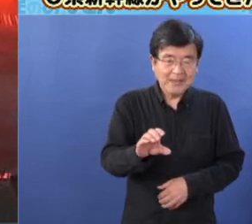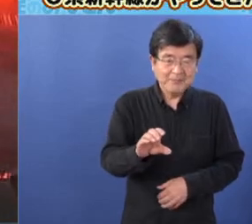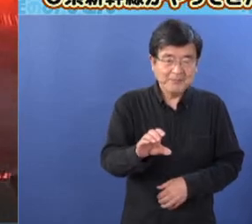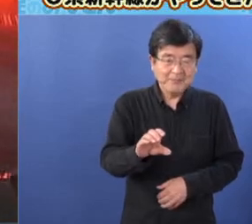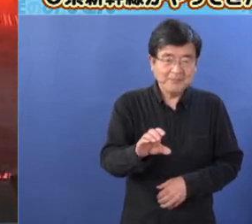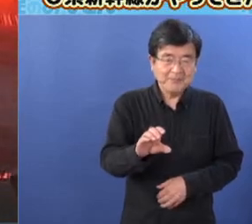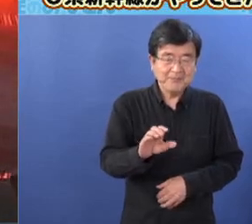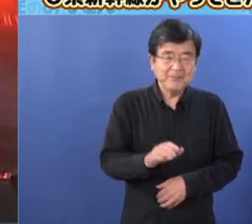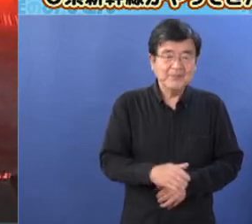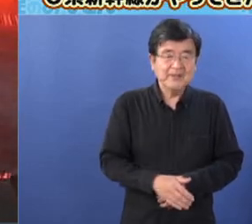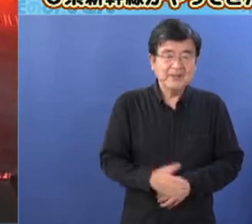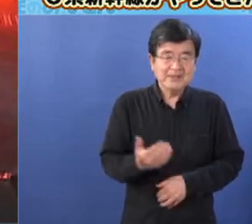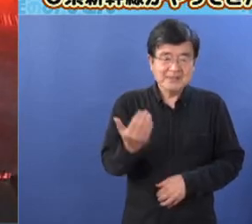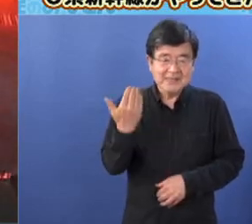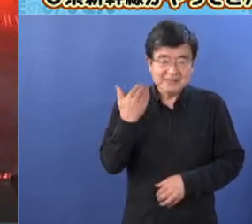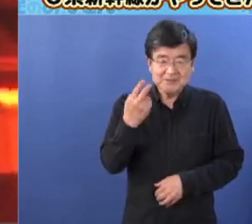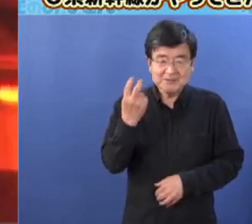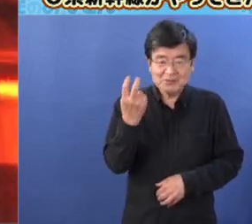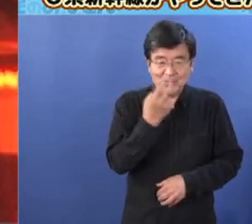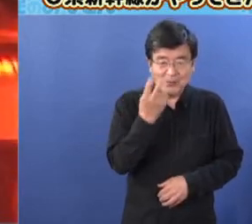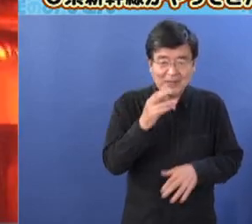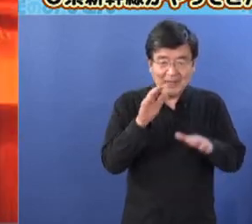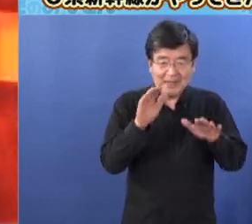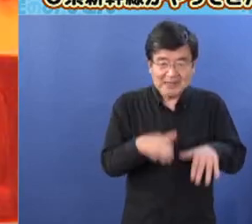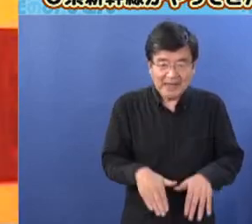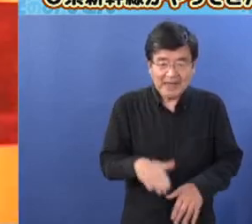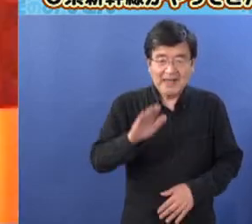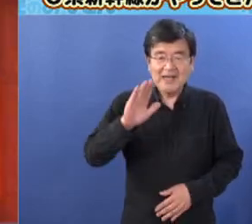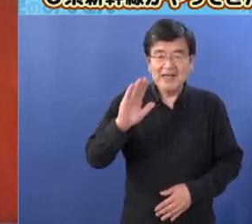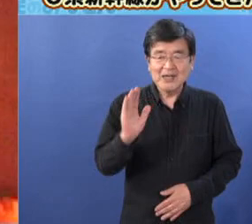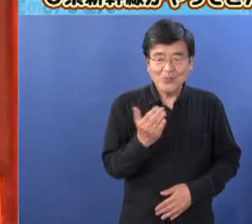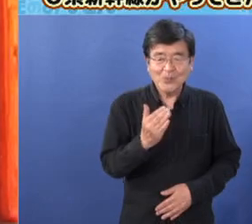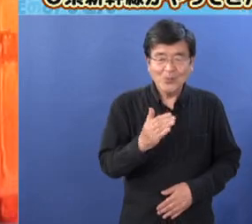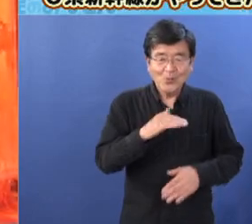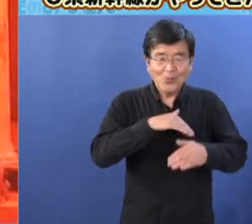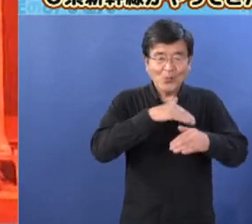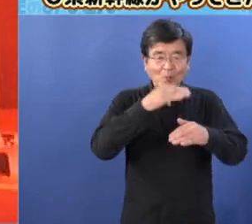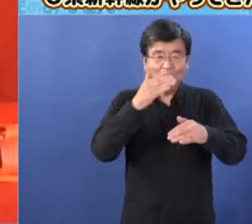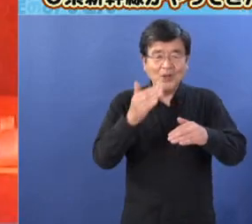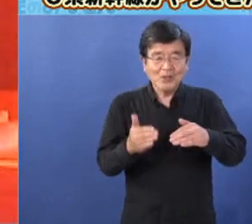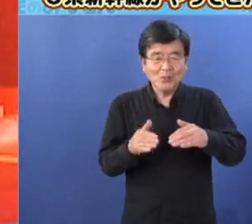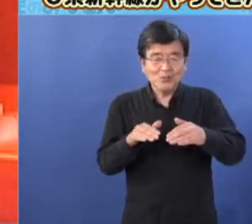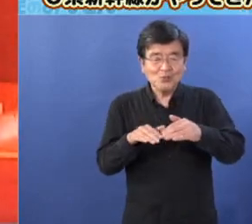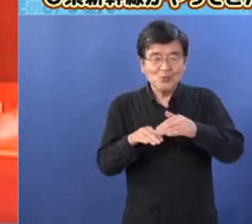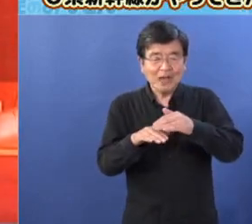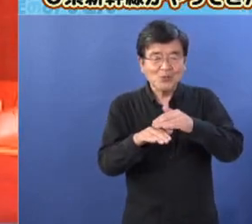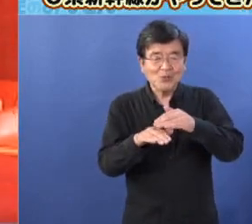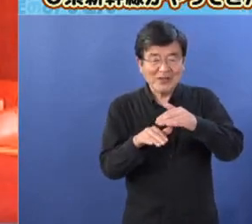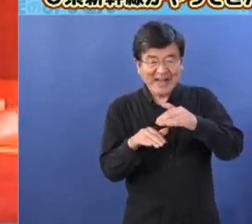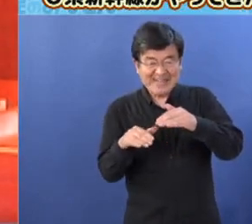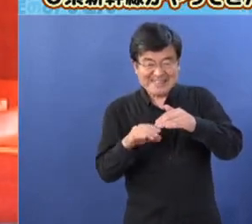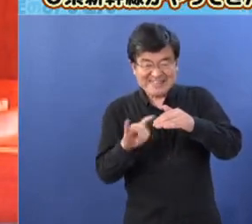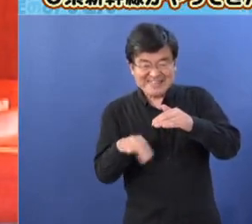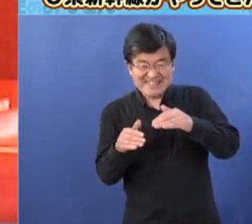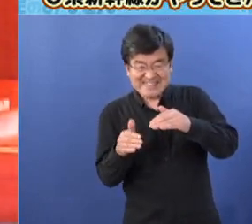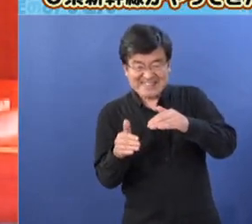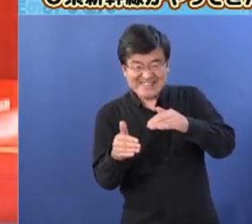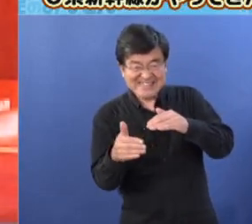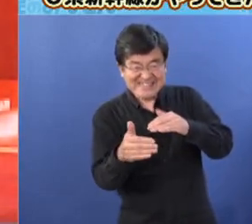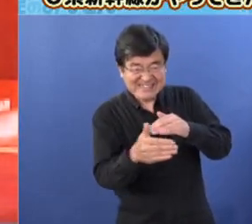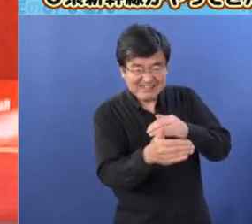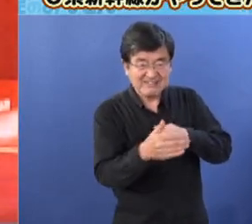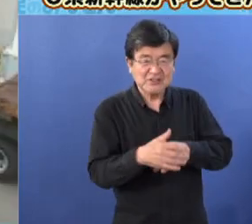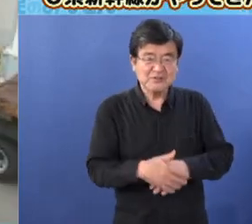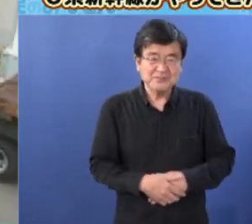すげー。 運行ルートは事前に調査をしているとはいえ、トンネルを通過する際はこんなギリギリに。 す